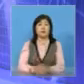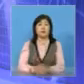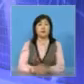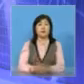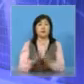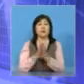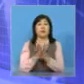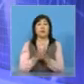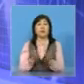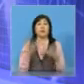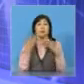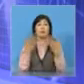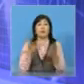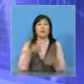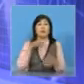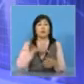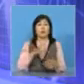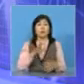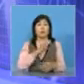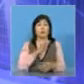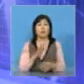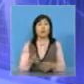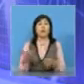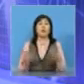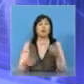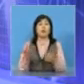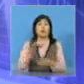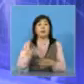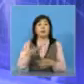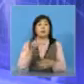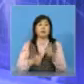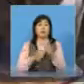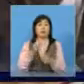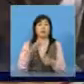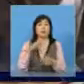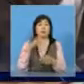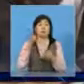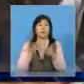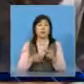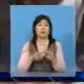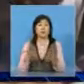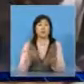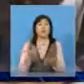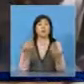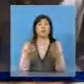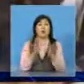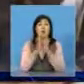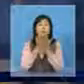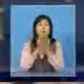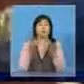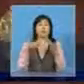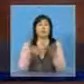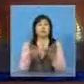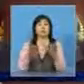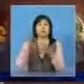Кітап оқып, рухани бай бол республикалық байқауы өз мәресіне жетті. Бүгін Сақтаған Бәйішев атындағы облыстық әмбебап ғылыми кітапханасында іріктеуден